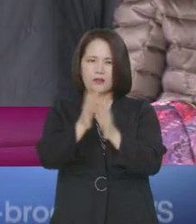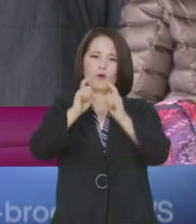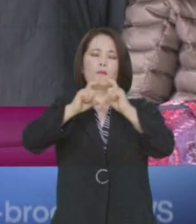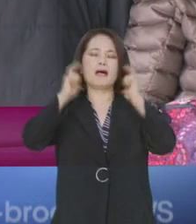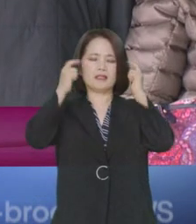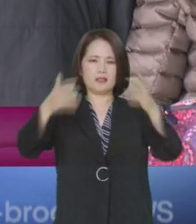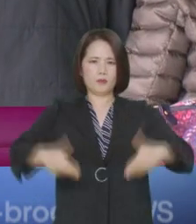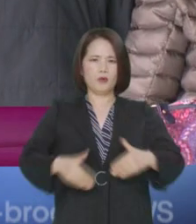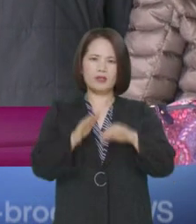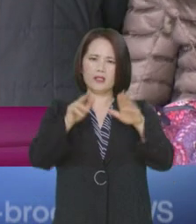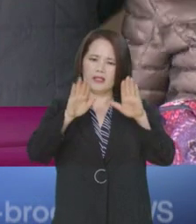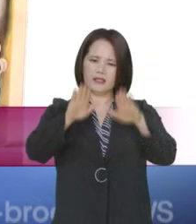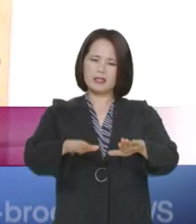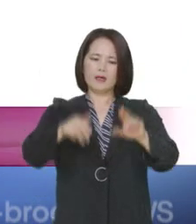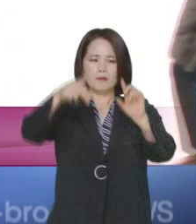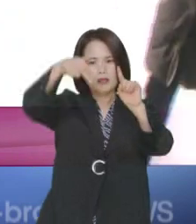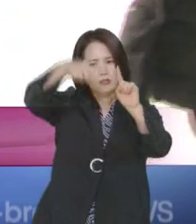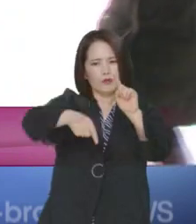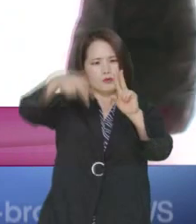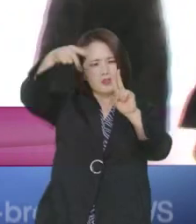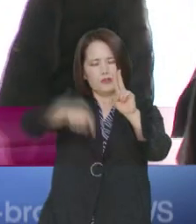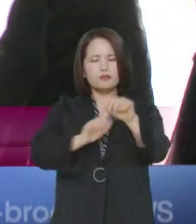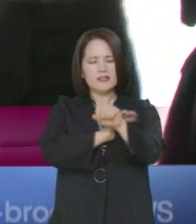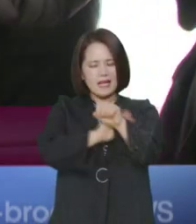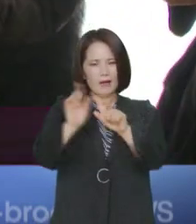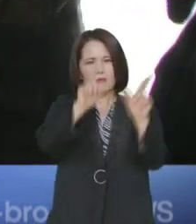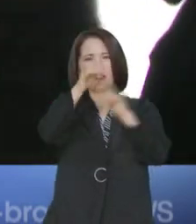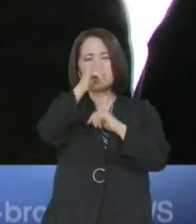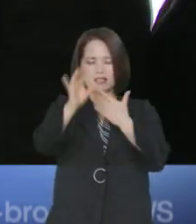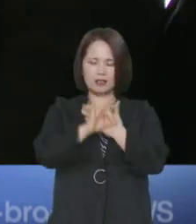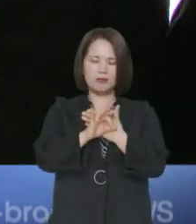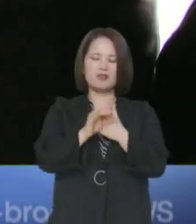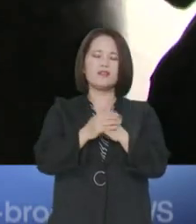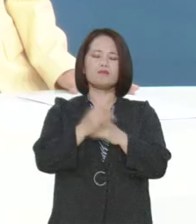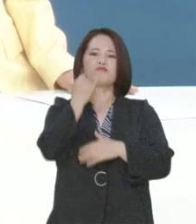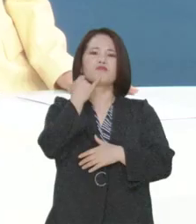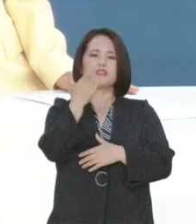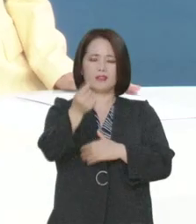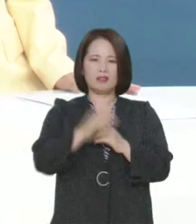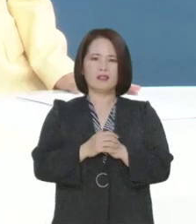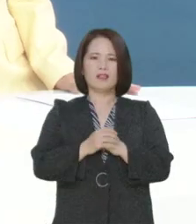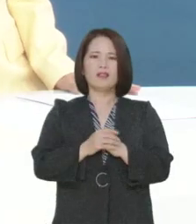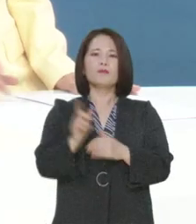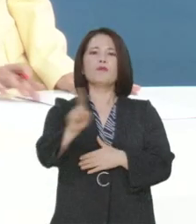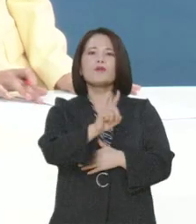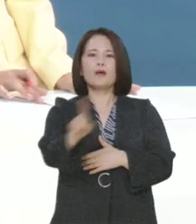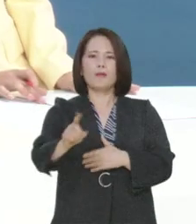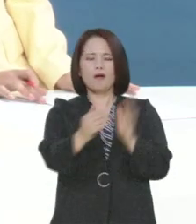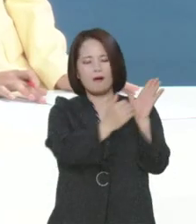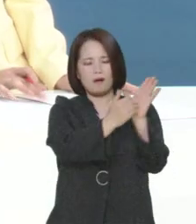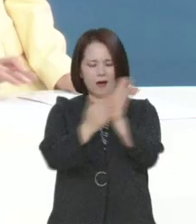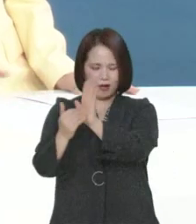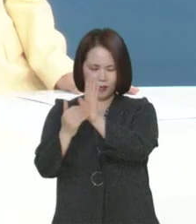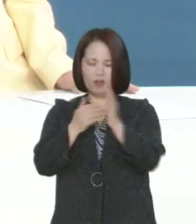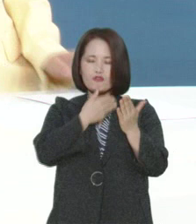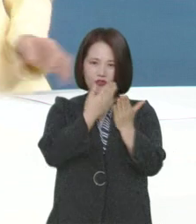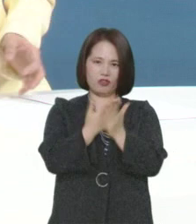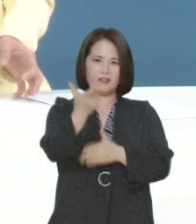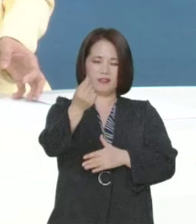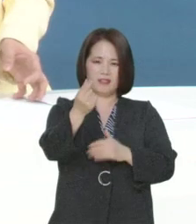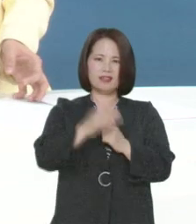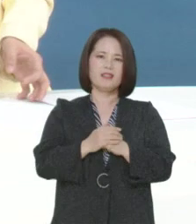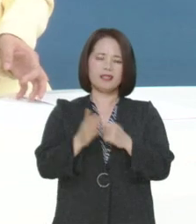전부 사이 넘긴다면 큰 피해 없이 그 지나가리라 봅니다 4 무엇보다 예방이 최선이라고 하니까요